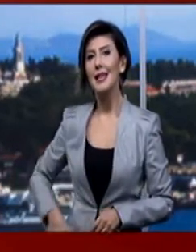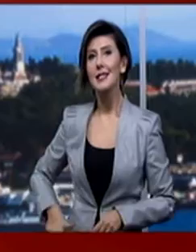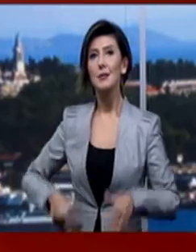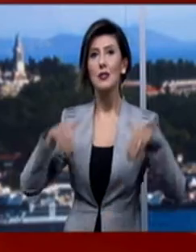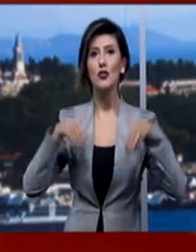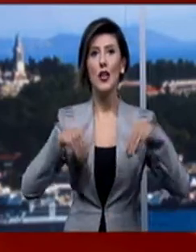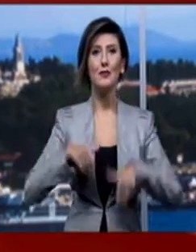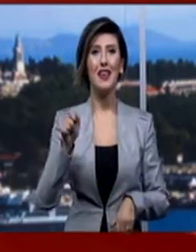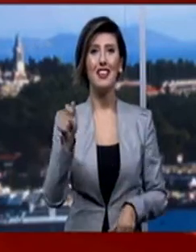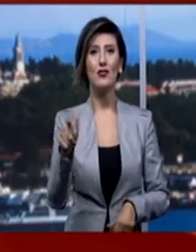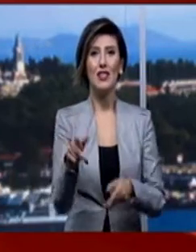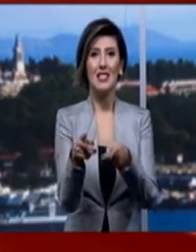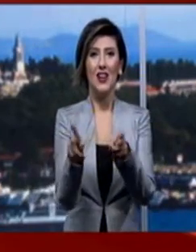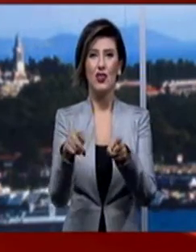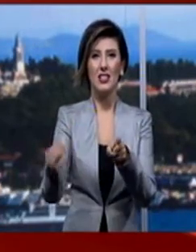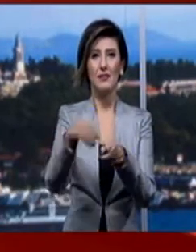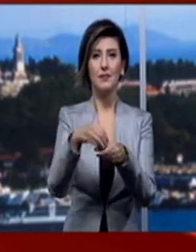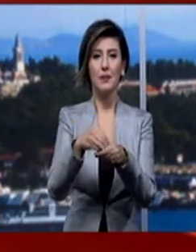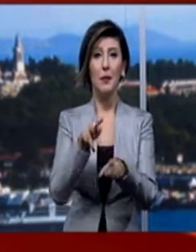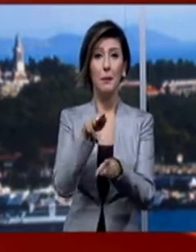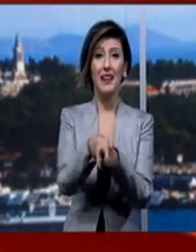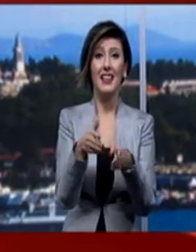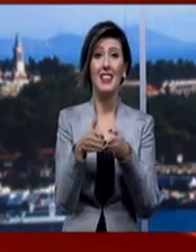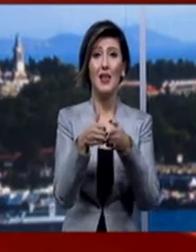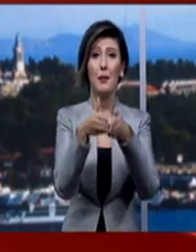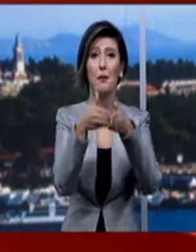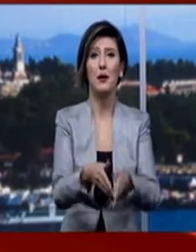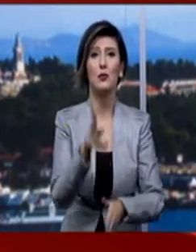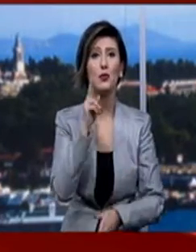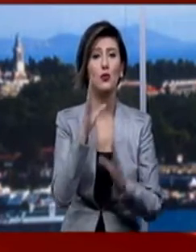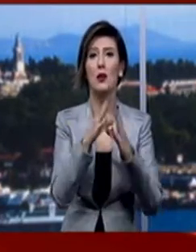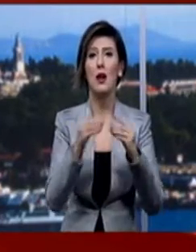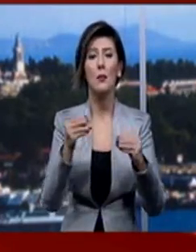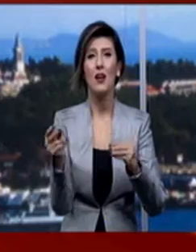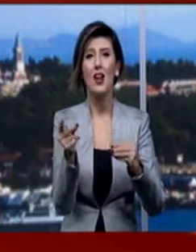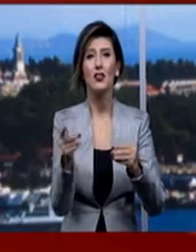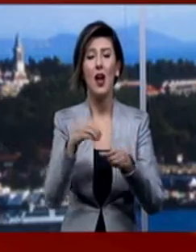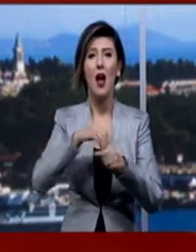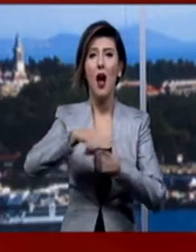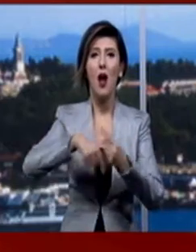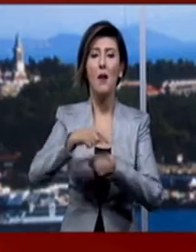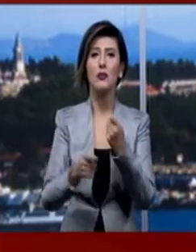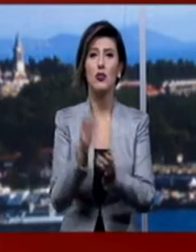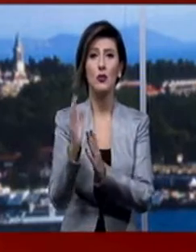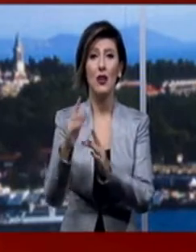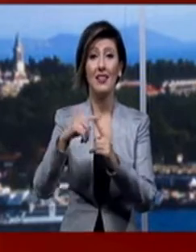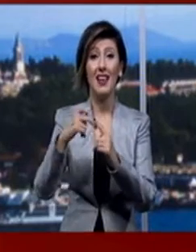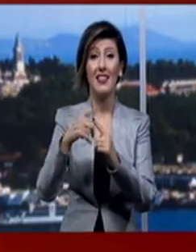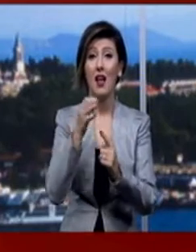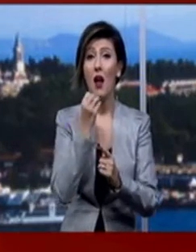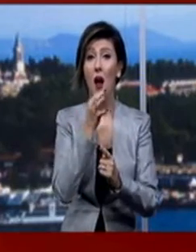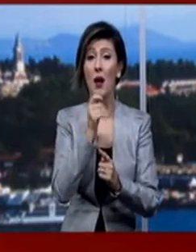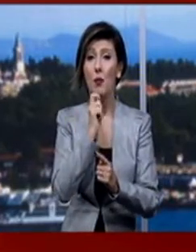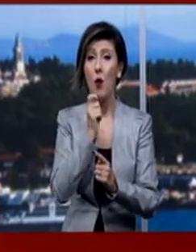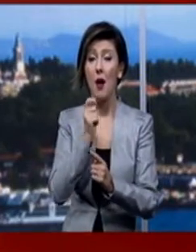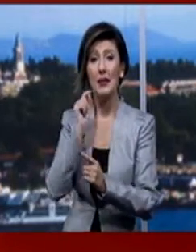İzmir'in Çeşme ilçesi açıklarında bindikleri teknenin batması sonucu kaybolan sığınmacıları arama çalışmaları sürüyor. TRT Haber